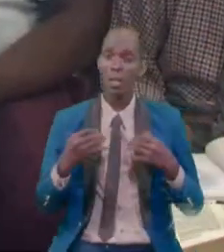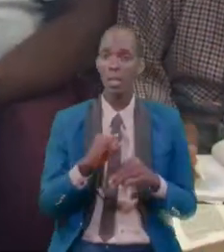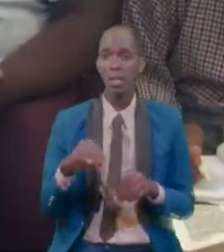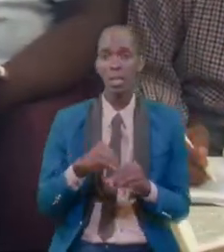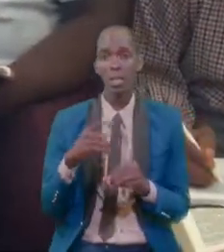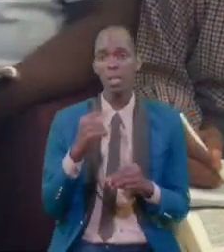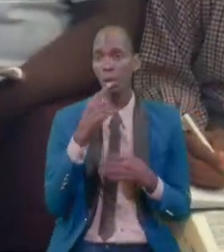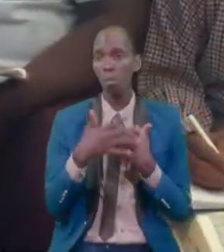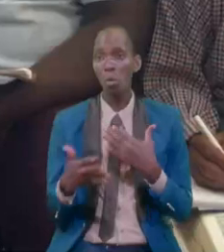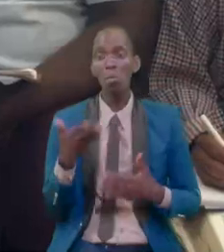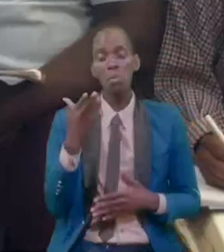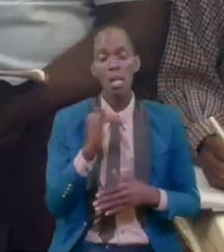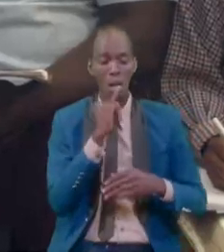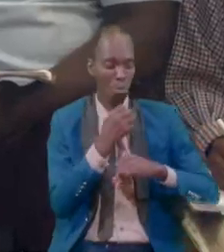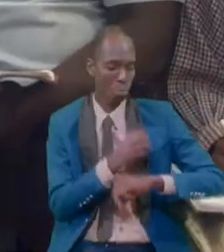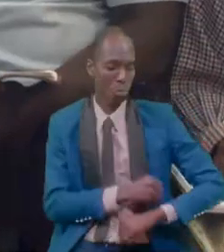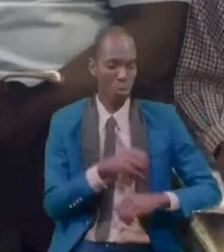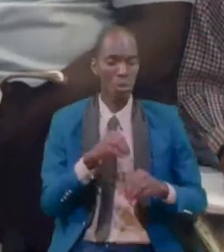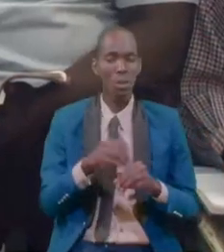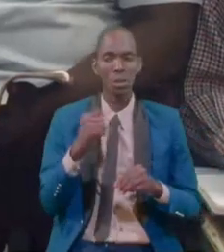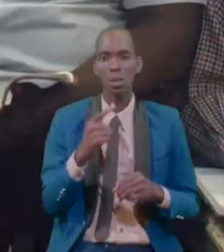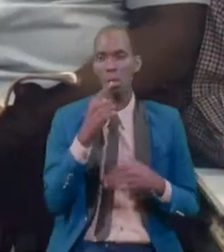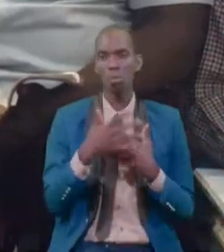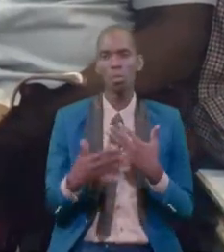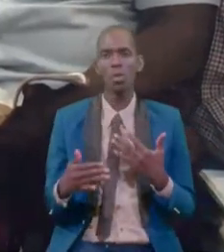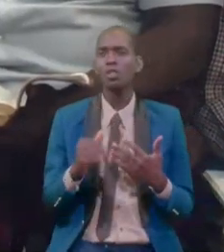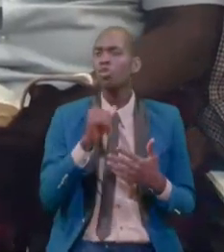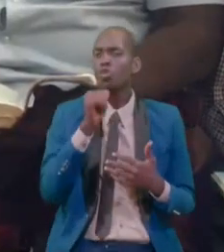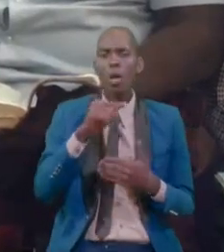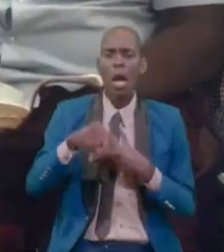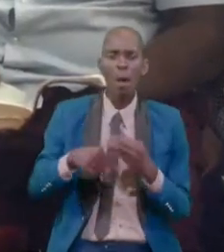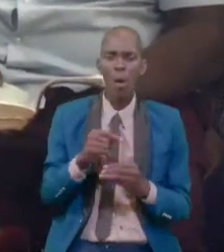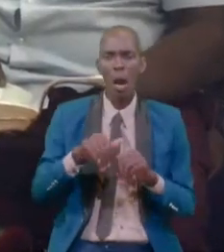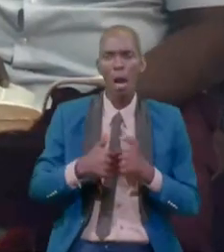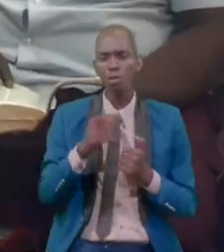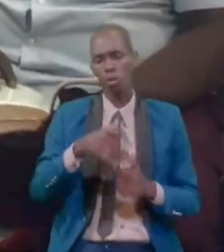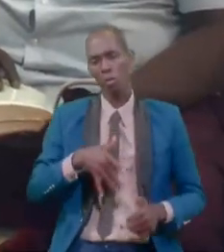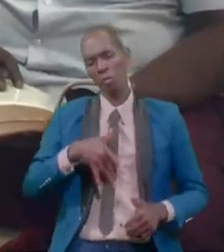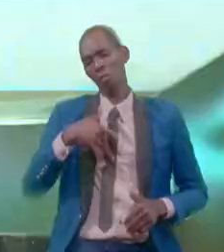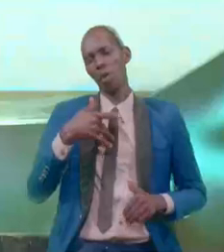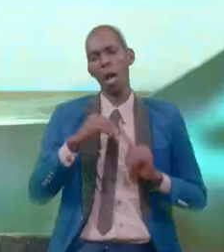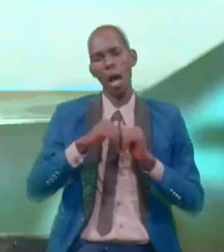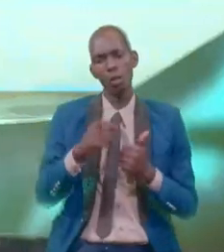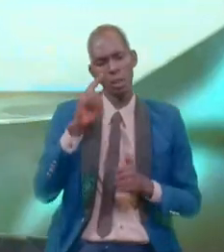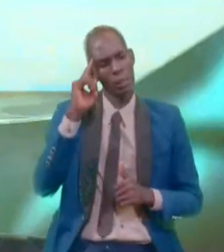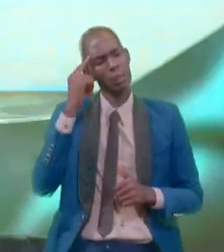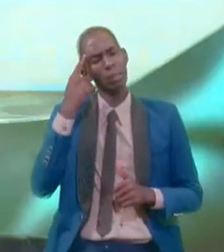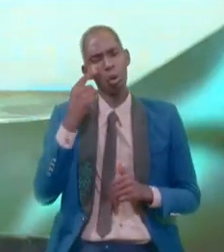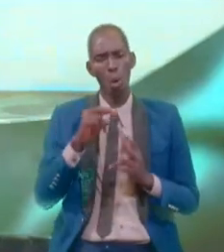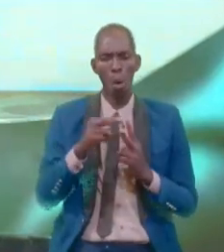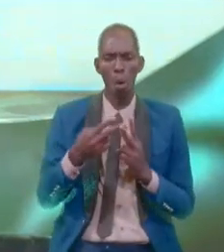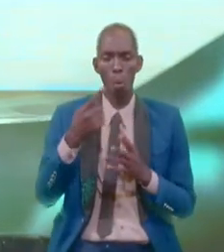sang. Il y a la protection dans le sang. Alors ce n'est pas ce que vous sentez. Ce n'est pas comment vous